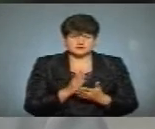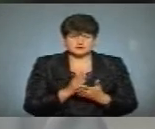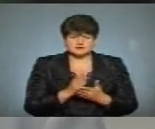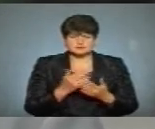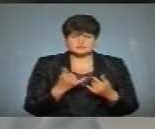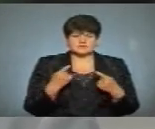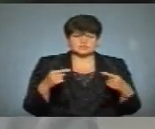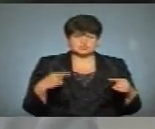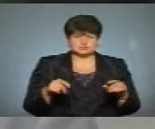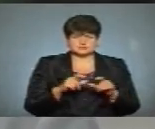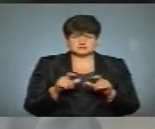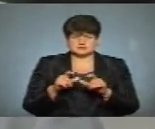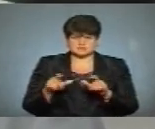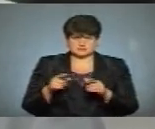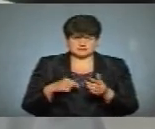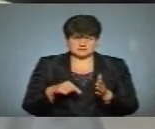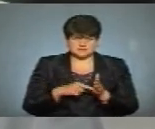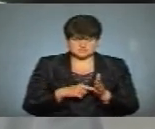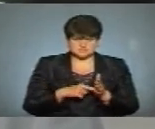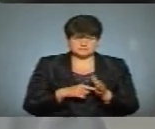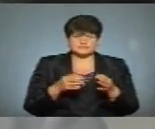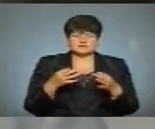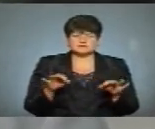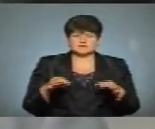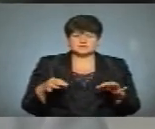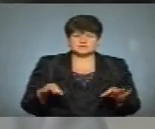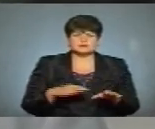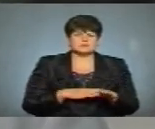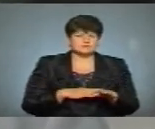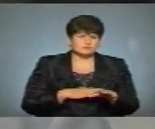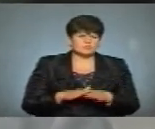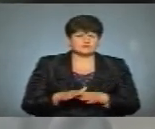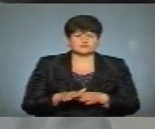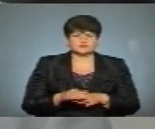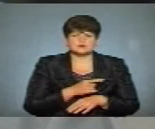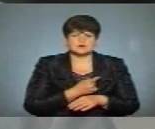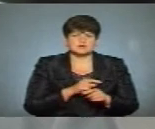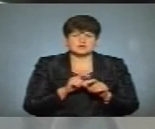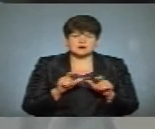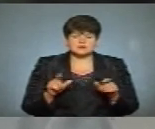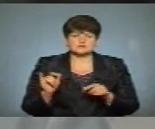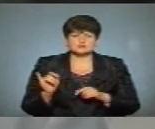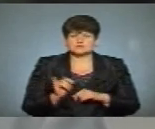допомоги, в інші лікувальні заклади міста, вивільнити повністю лікарню і